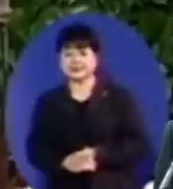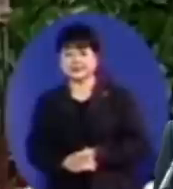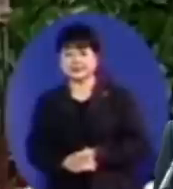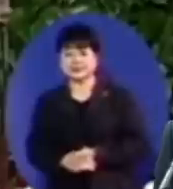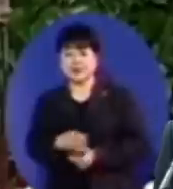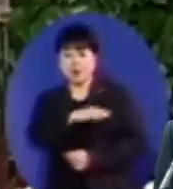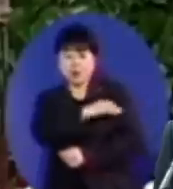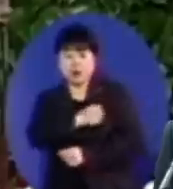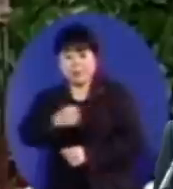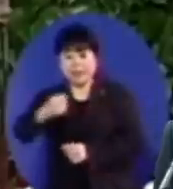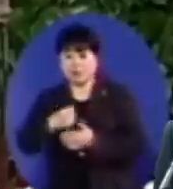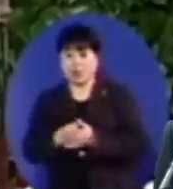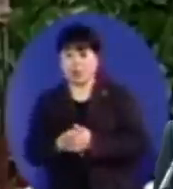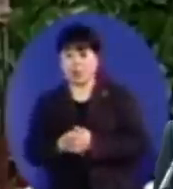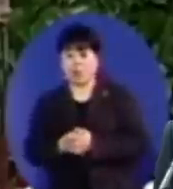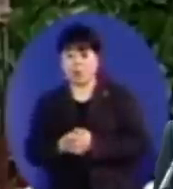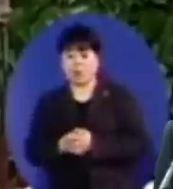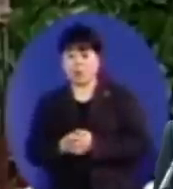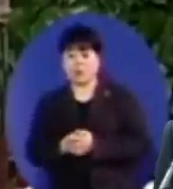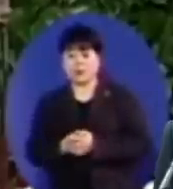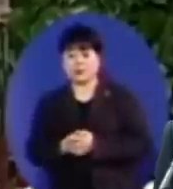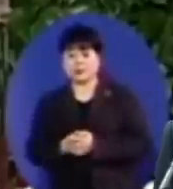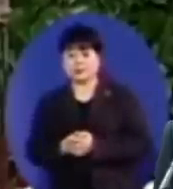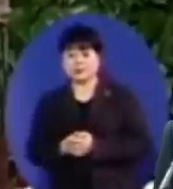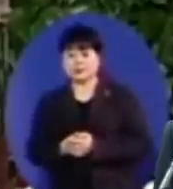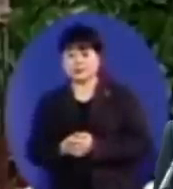권력을 다 뺏기고